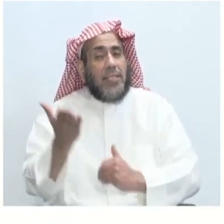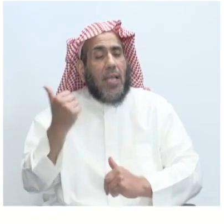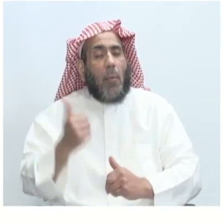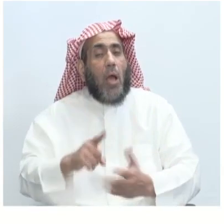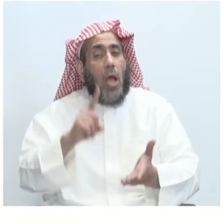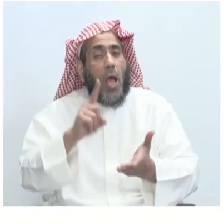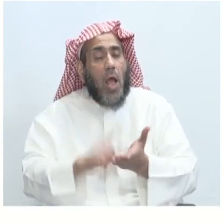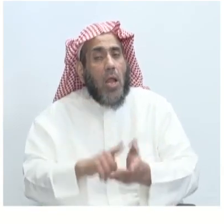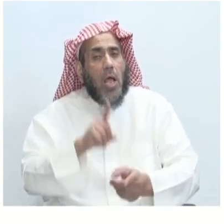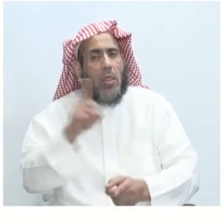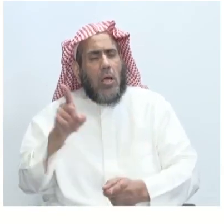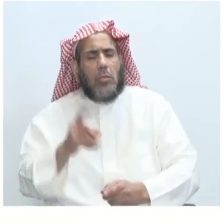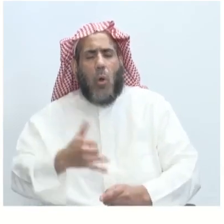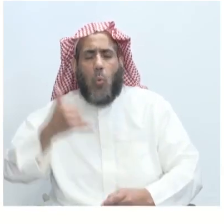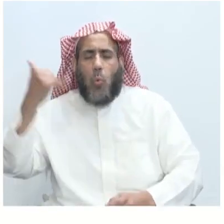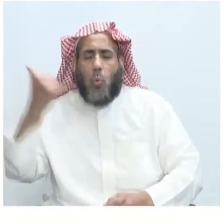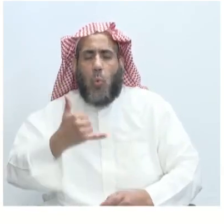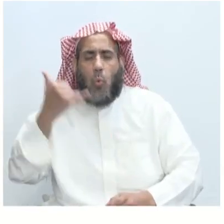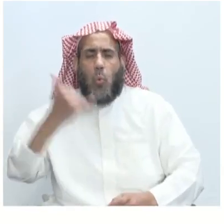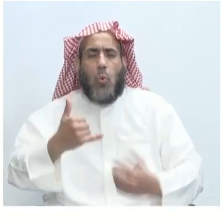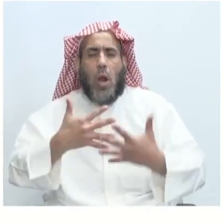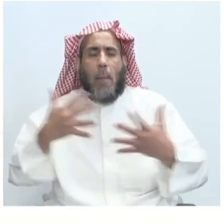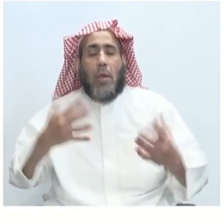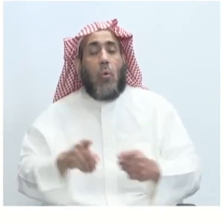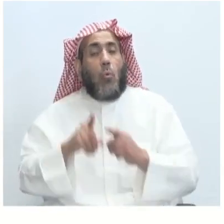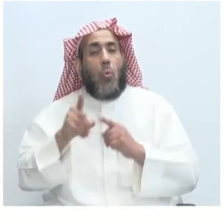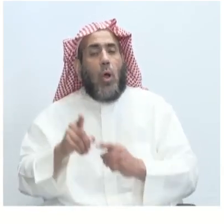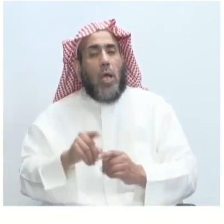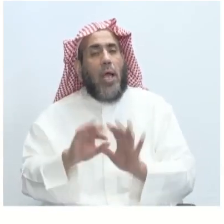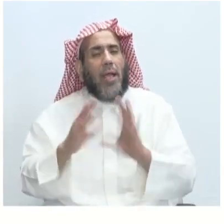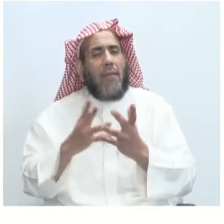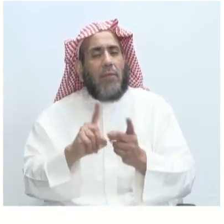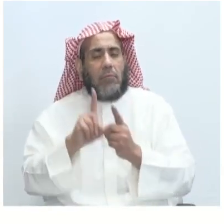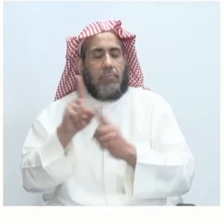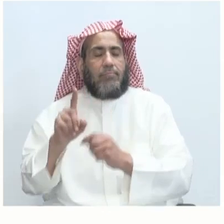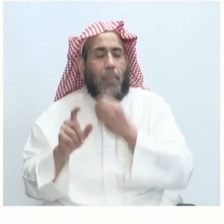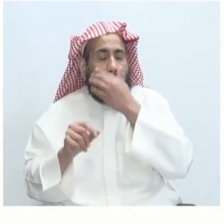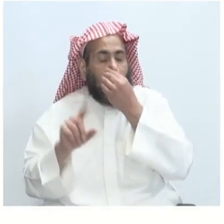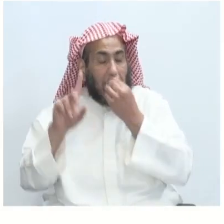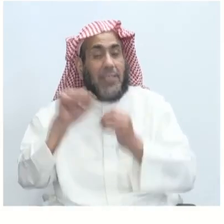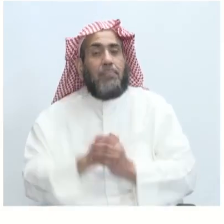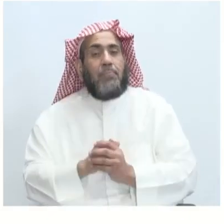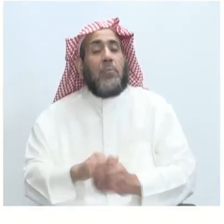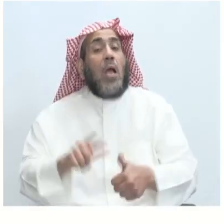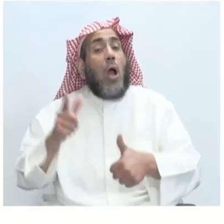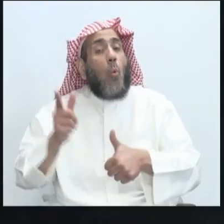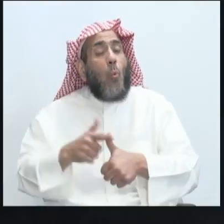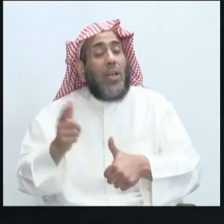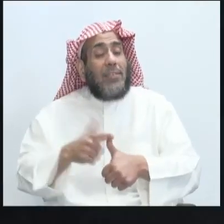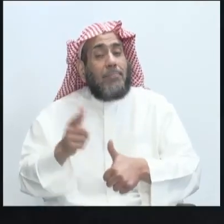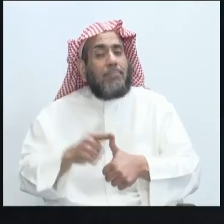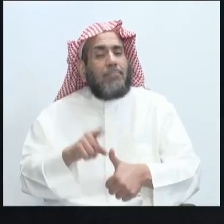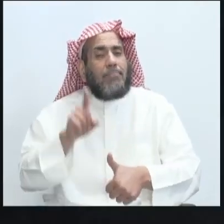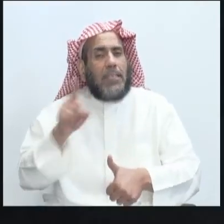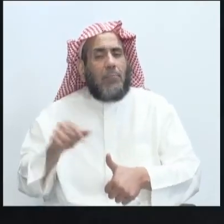انها ذات اهميه كبيره وهي على النحو التالي ممتازين اولا